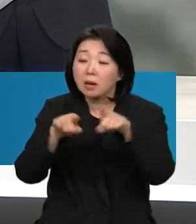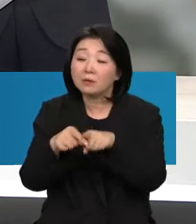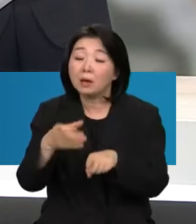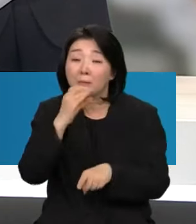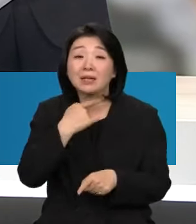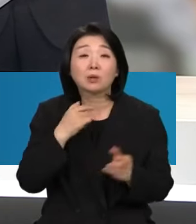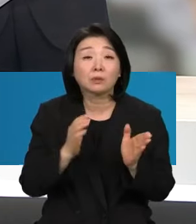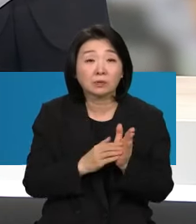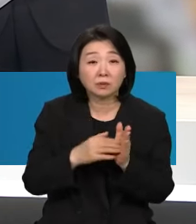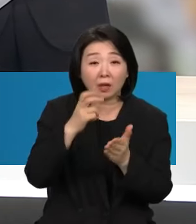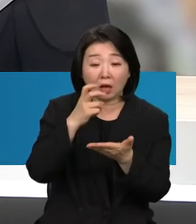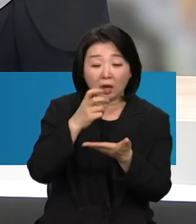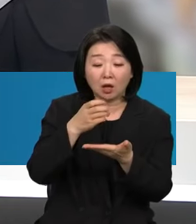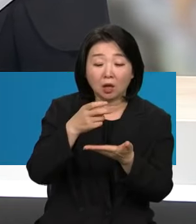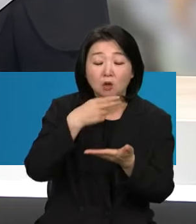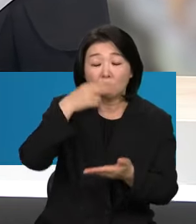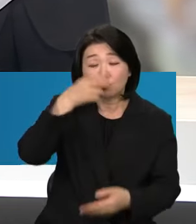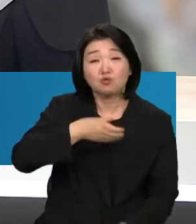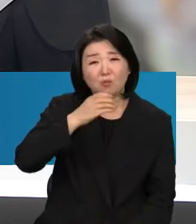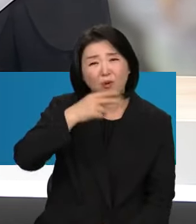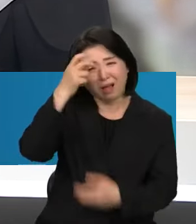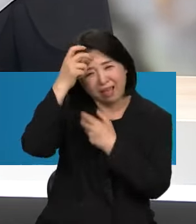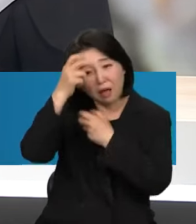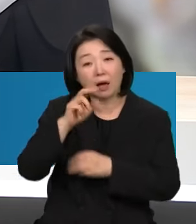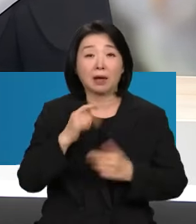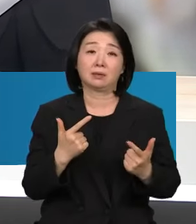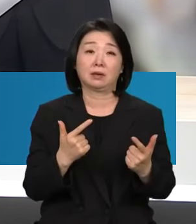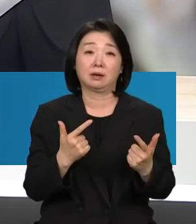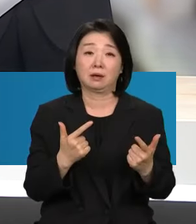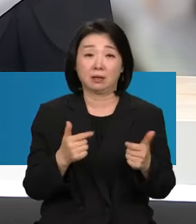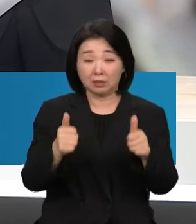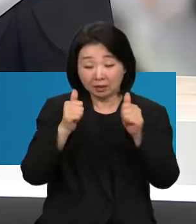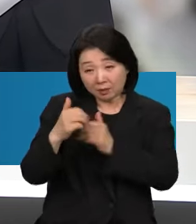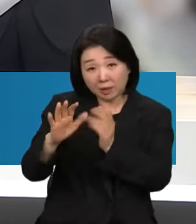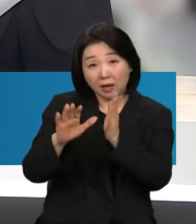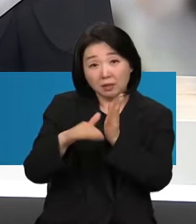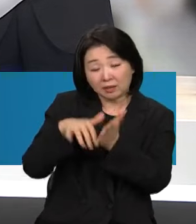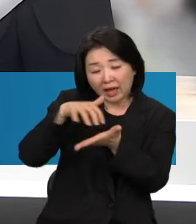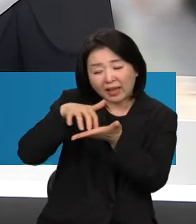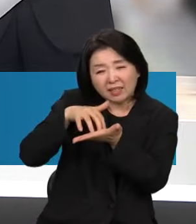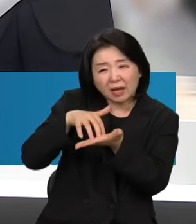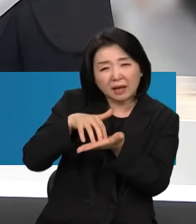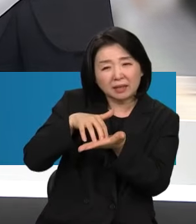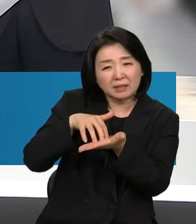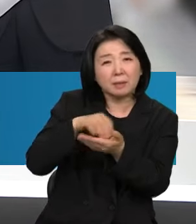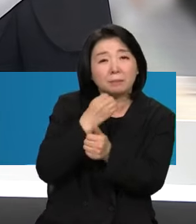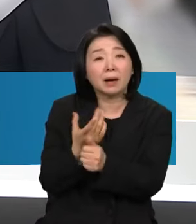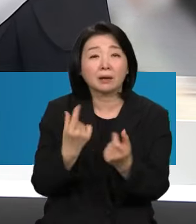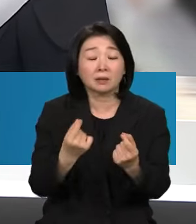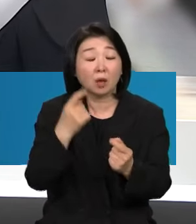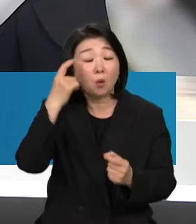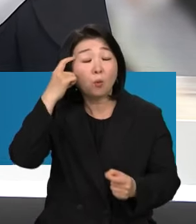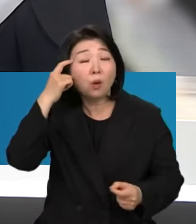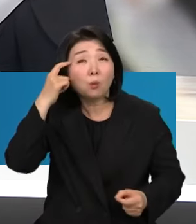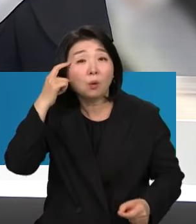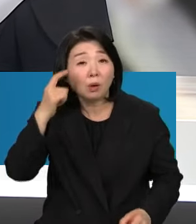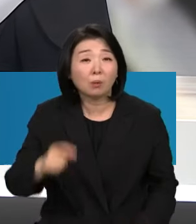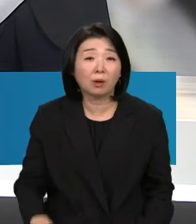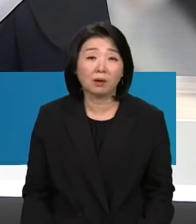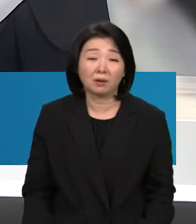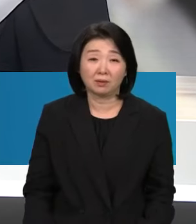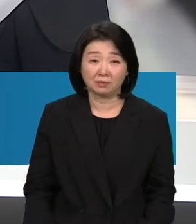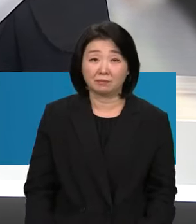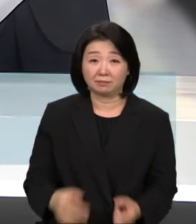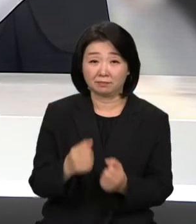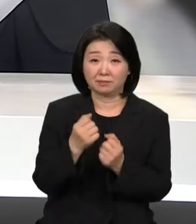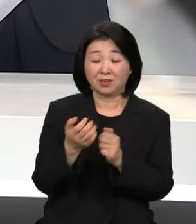술은 마셨지만 만취 상태는 아니었단 취지인데 재판 과정까지 계산한 진술로 보입니다 왜 이렇게 주장한 건지 최연수